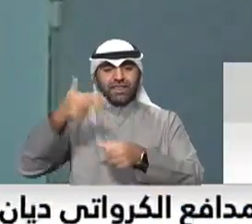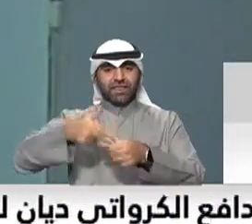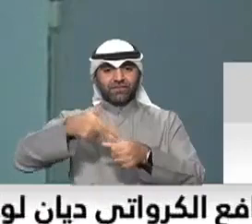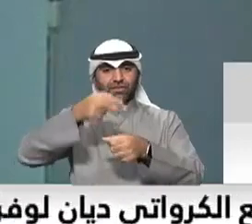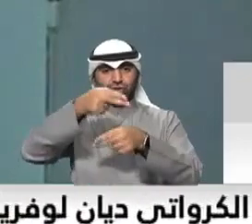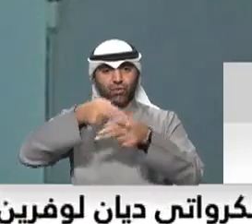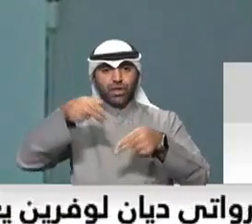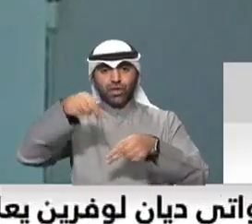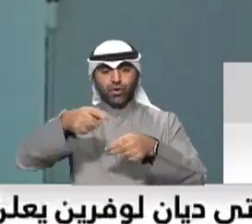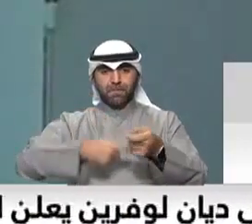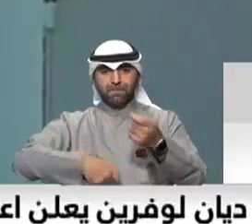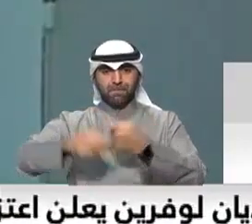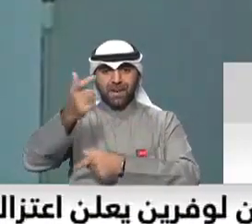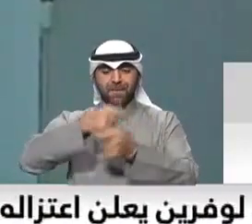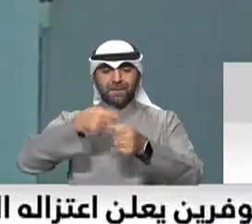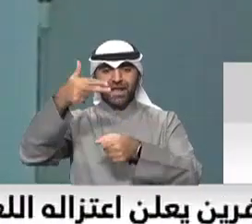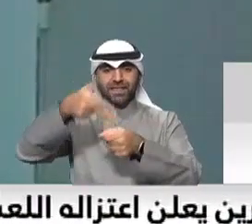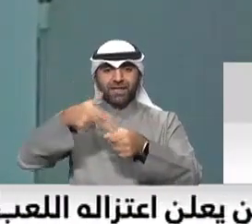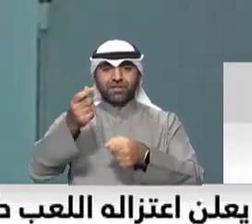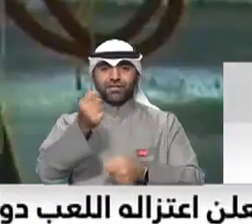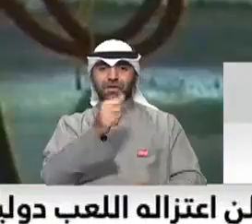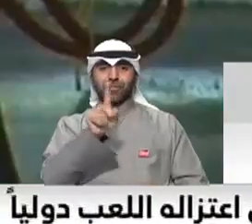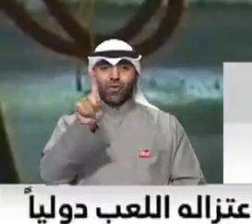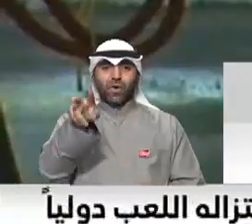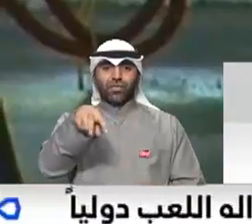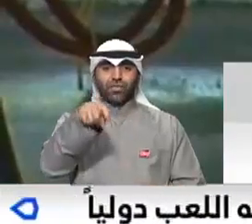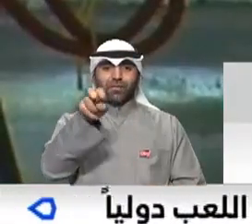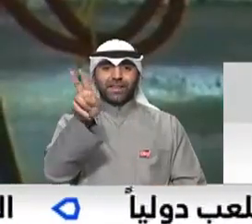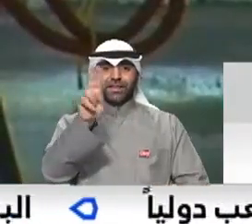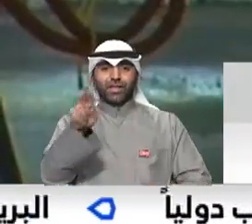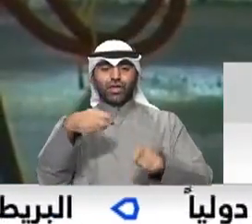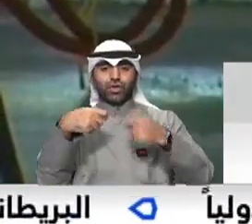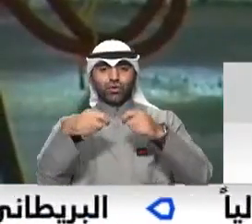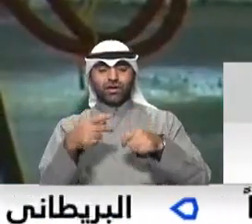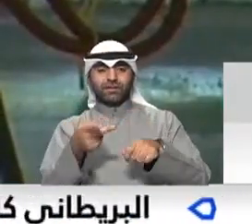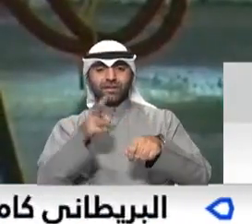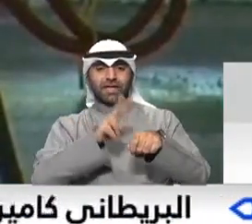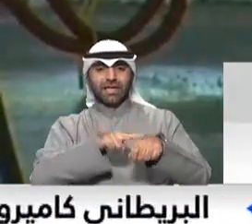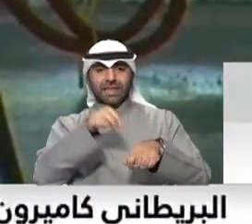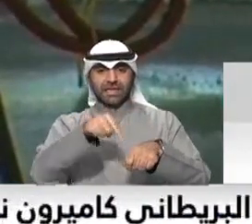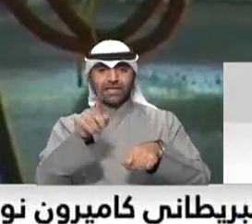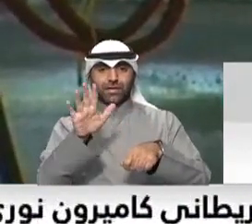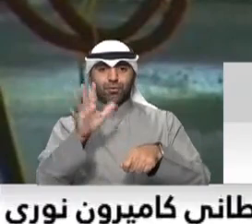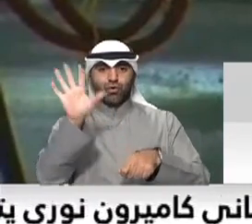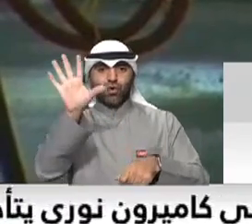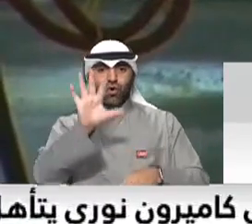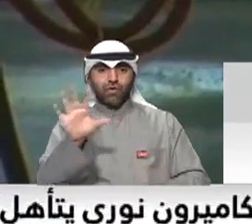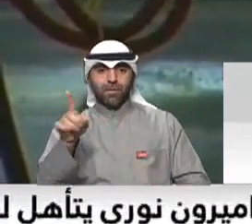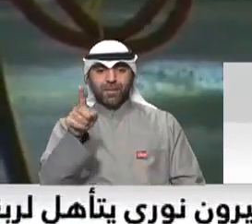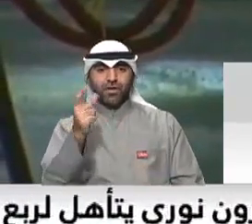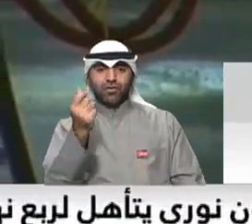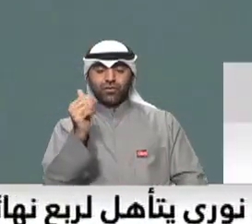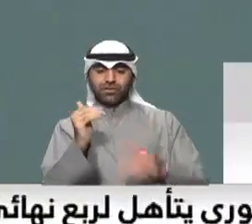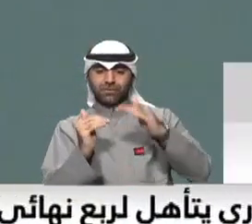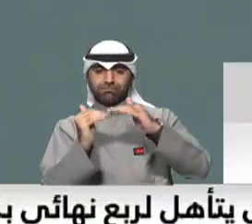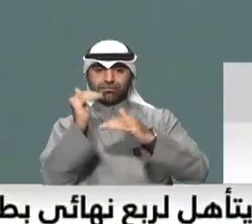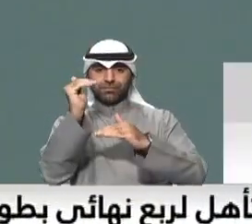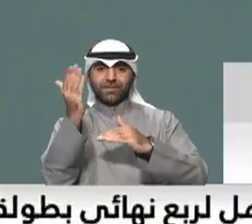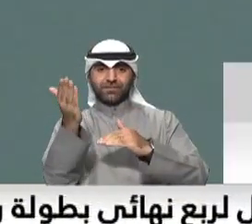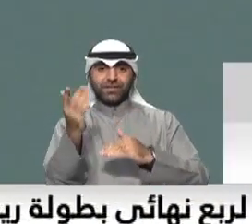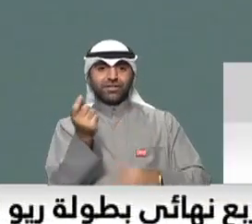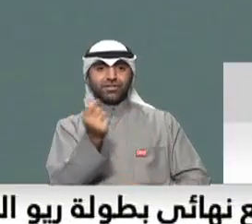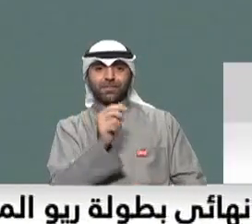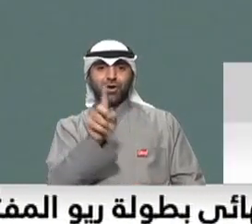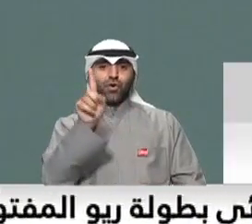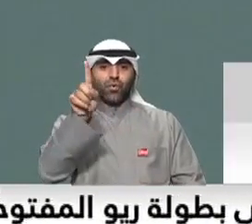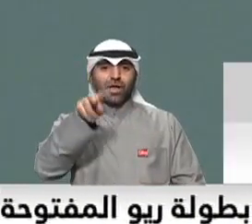أما عالميا فقد ارتفعت أسعار النفط، حيث زادت العقود الآجلة لخام برنت 1% إلى مستوى